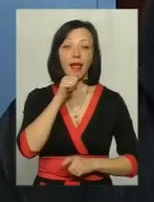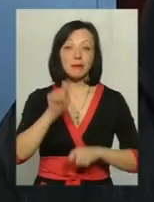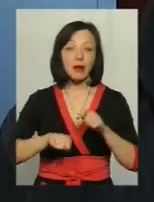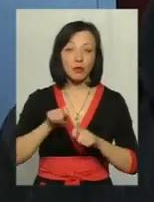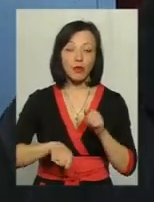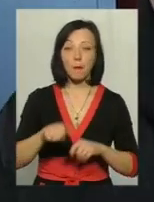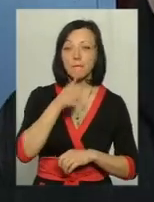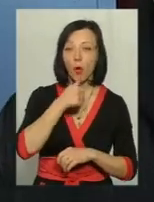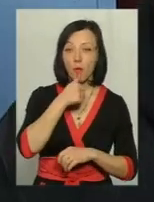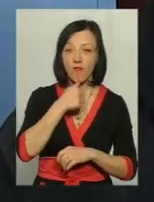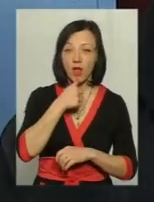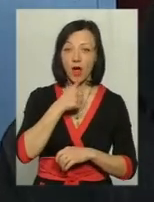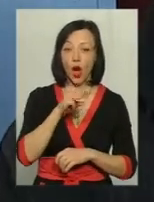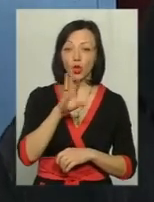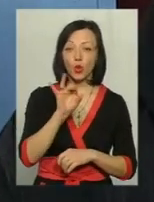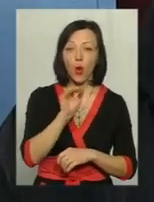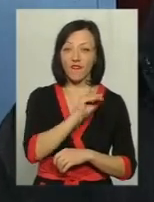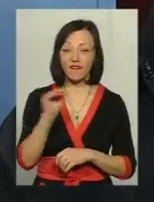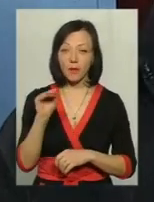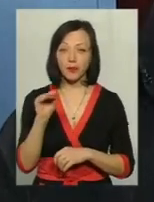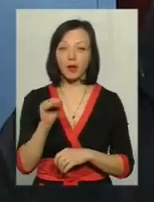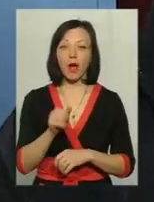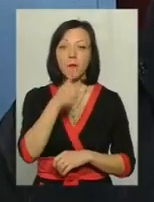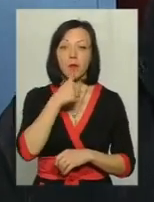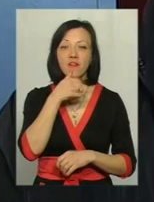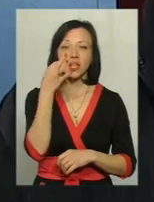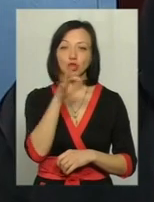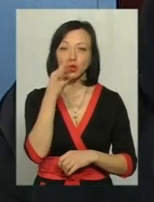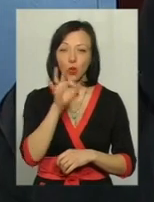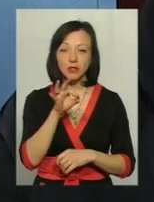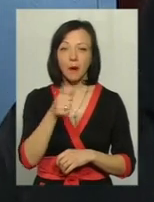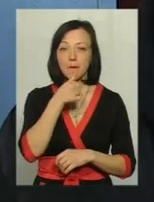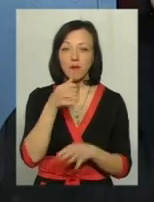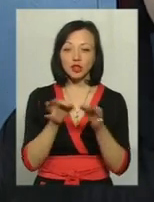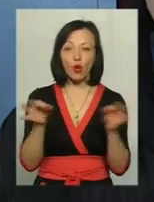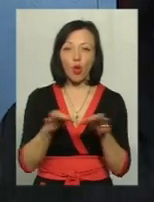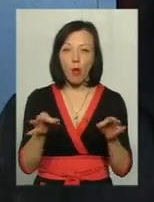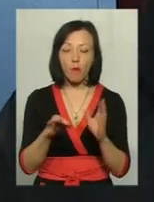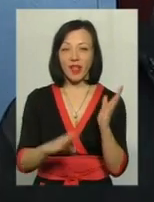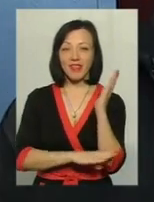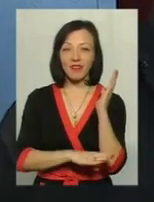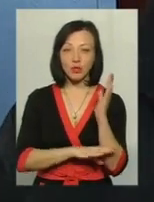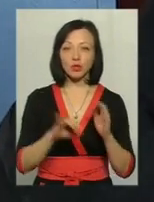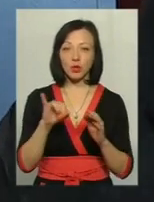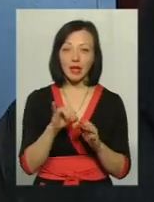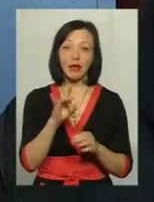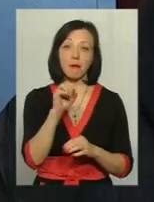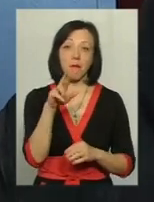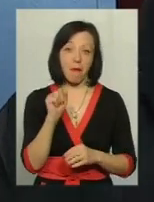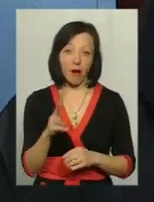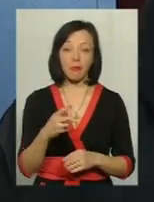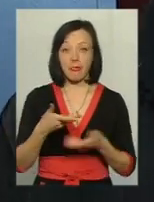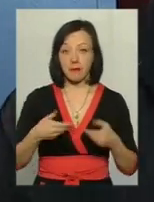експериментували, пробували торф, пробували соняшник, пробували солому, деревину і ріпак. І от ми прийшли